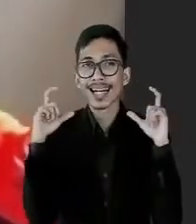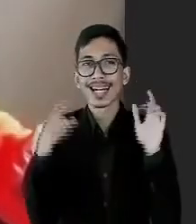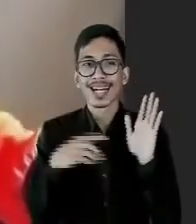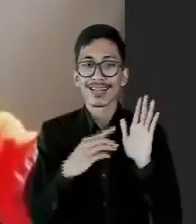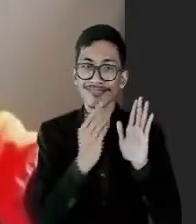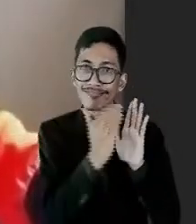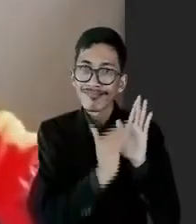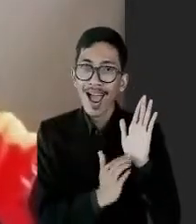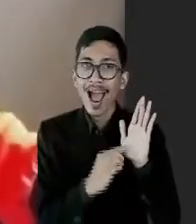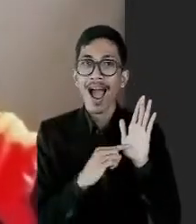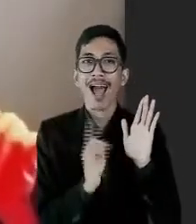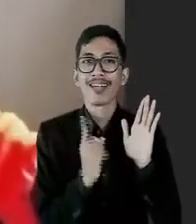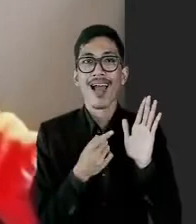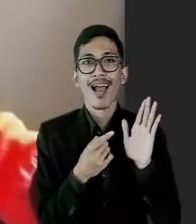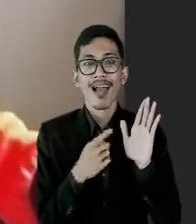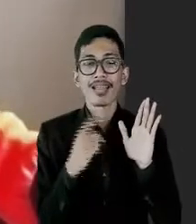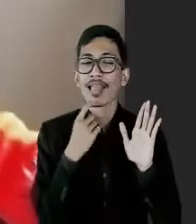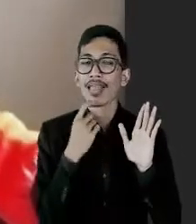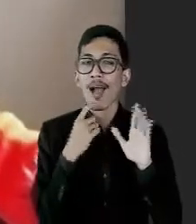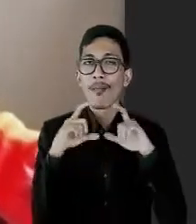seluruh masyarakat Kota Jayapura.